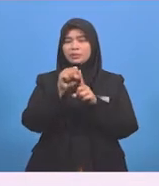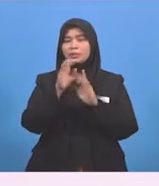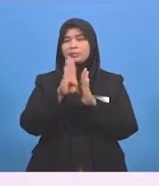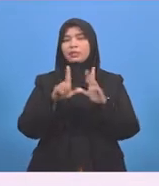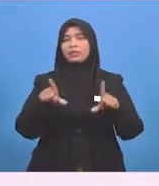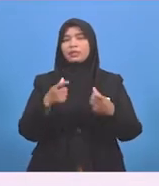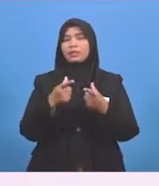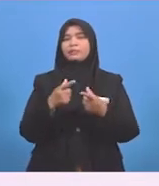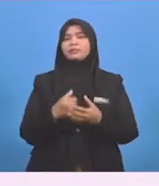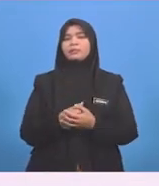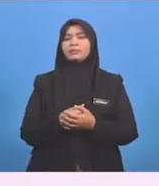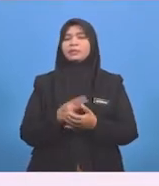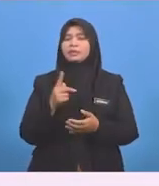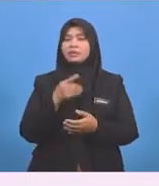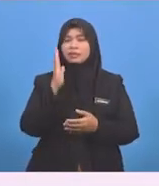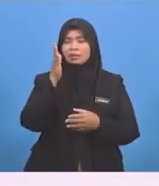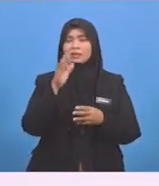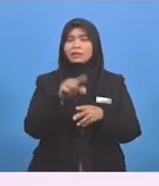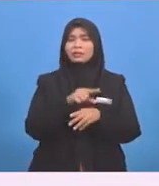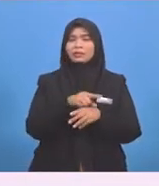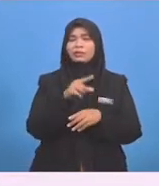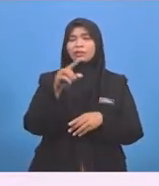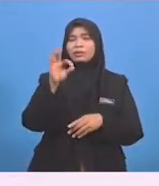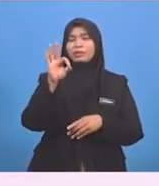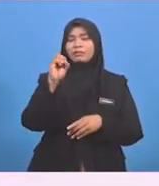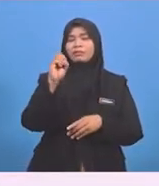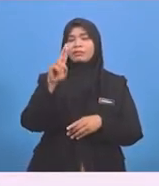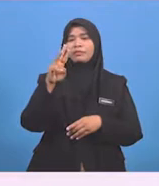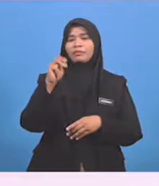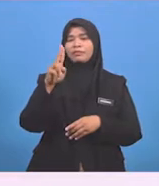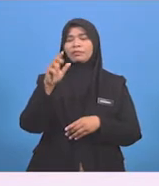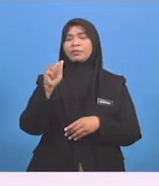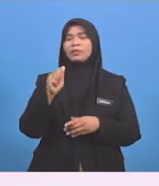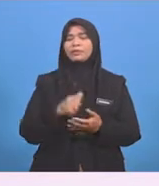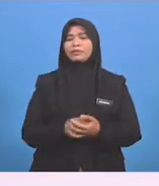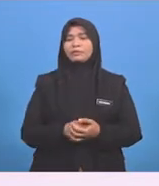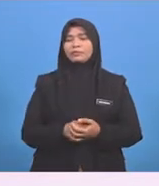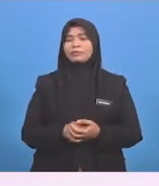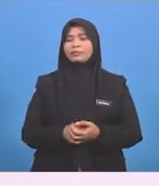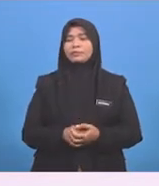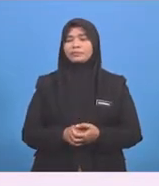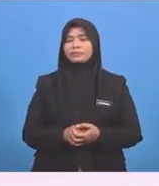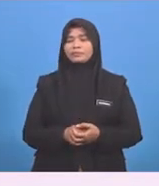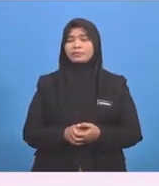berlaku dan kita akan gunakan formula muatan haba pendam tentu.